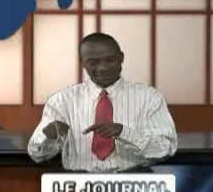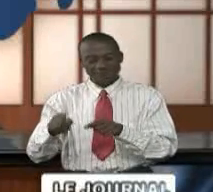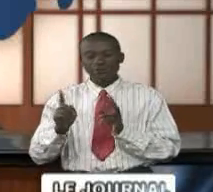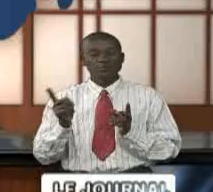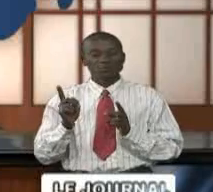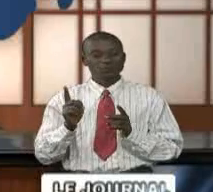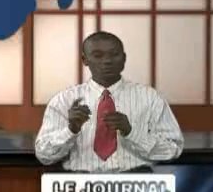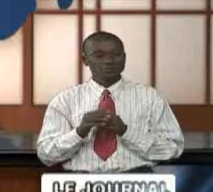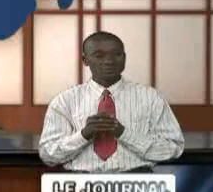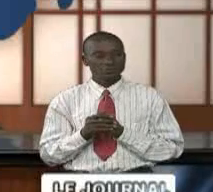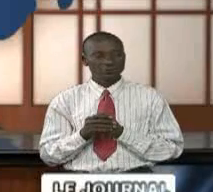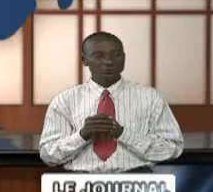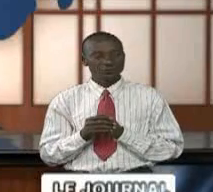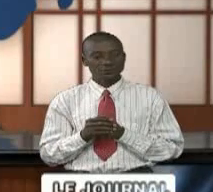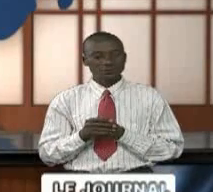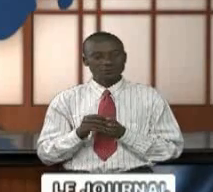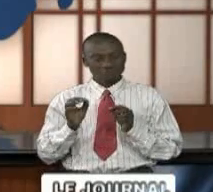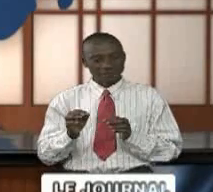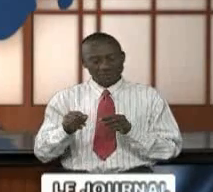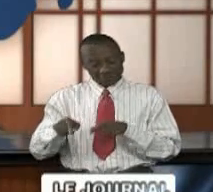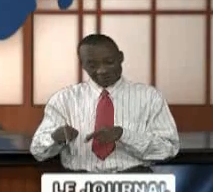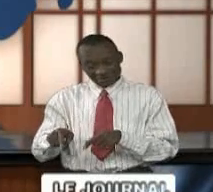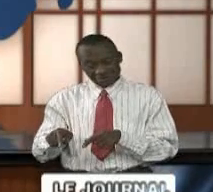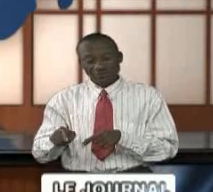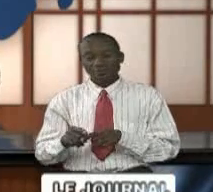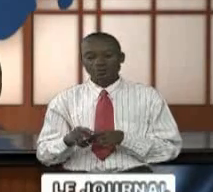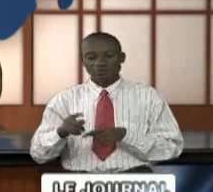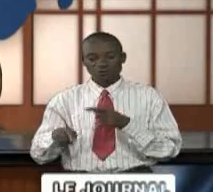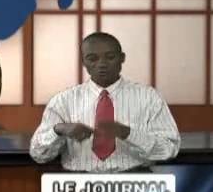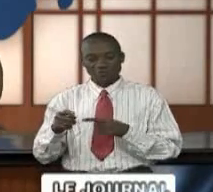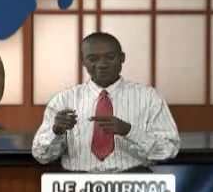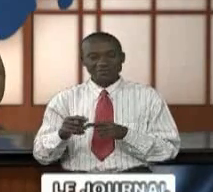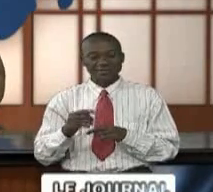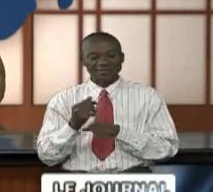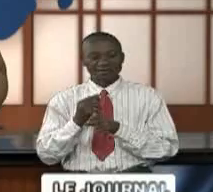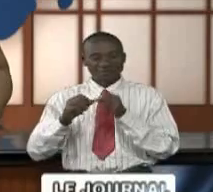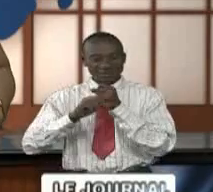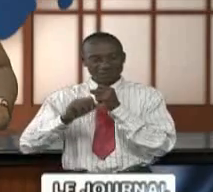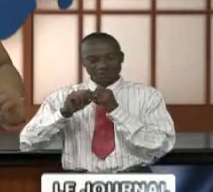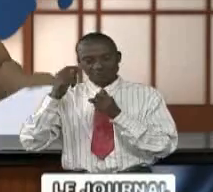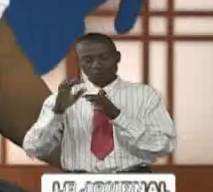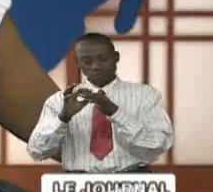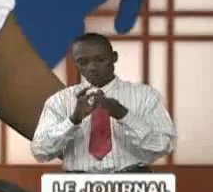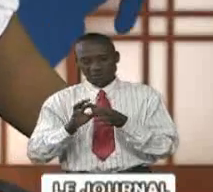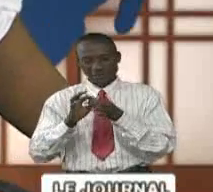Mama Angebi. Mama Angebi va plutôt abriter le lancement des travaux de la campagne de